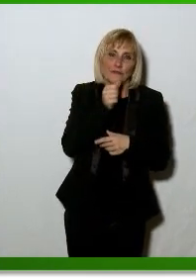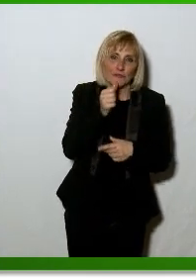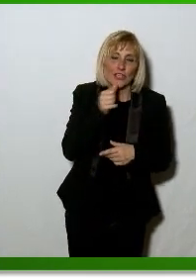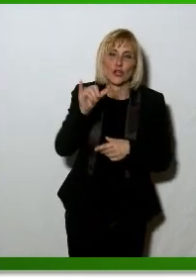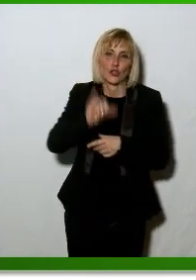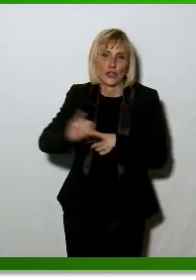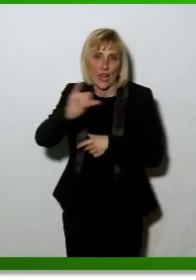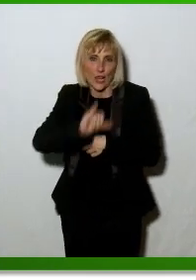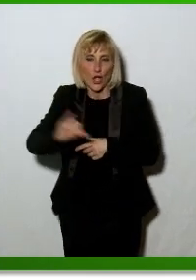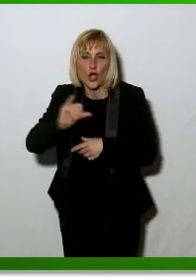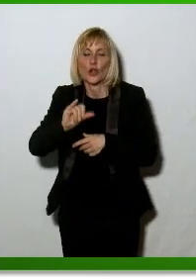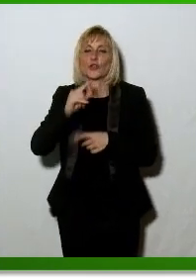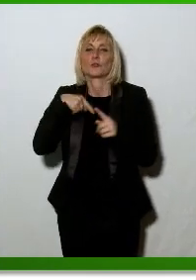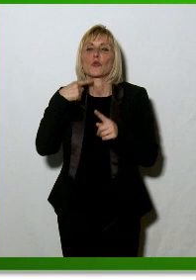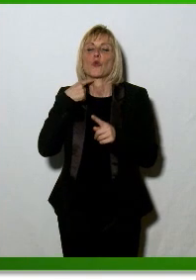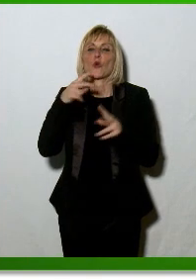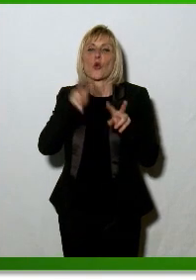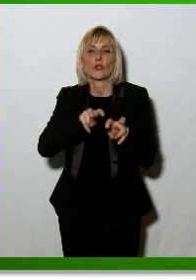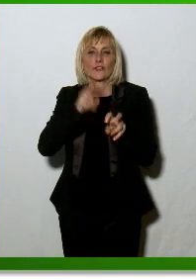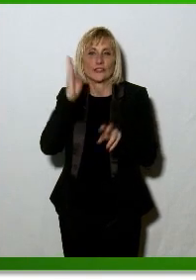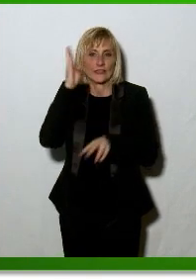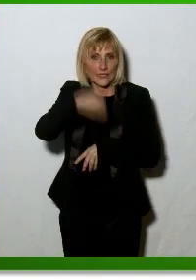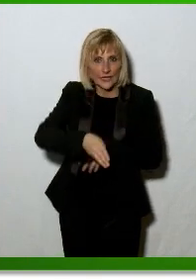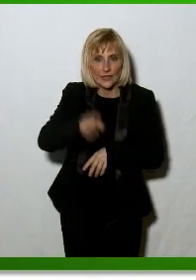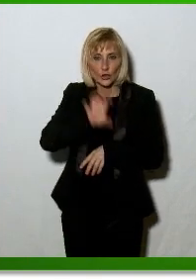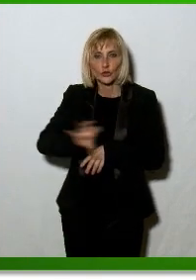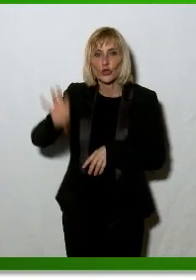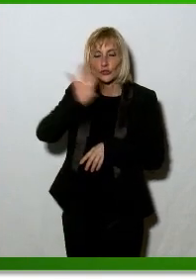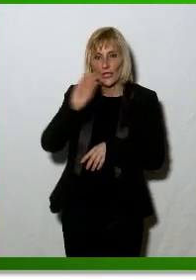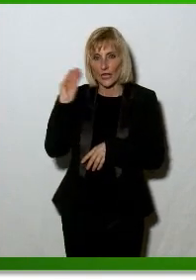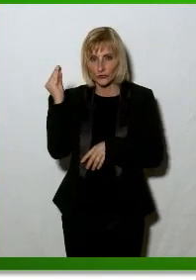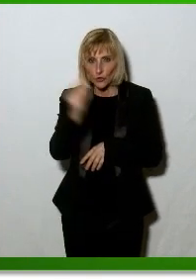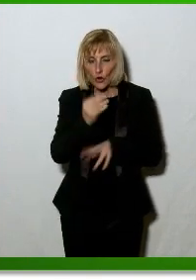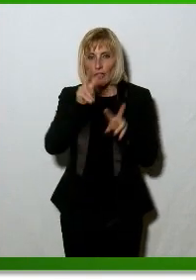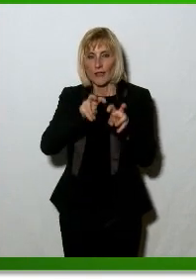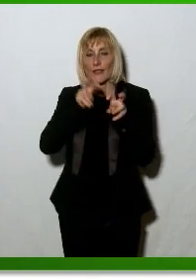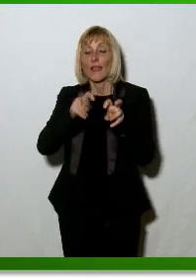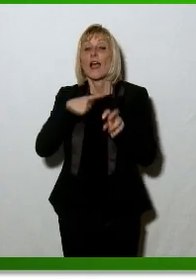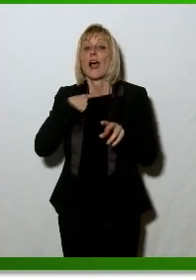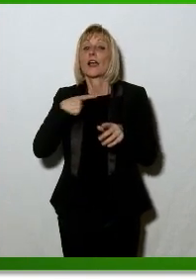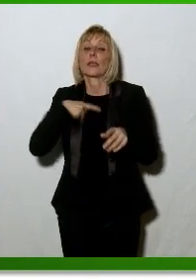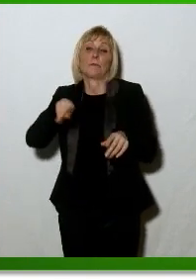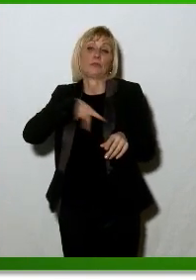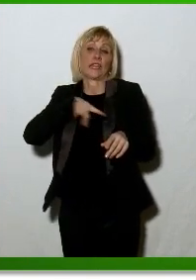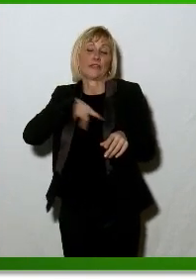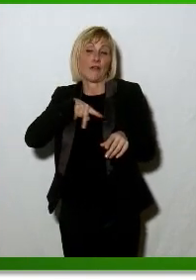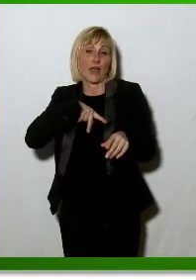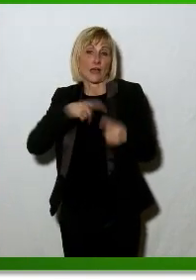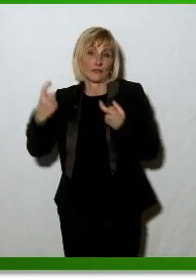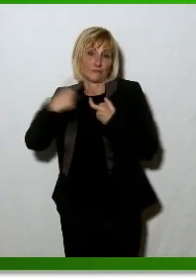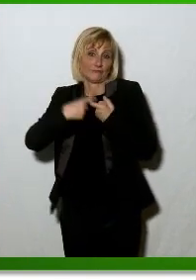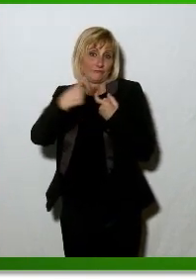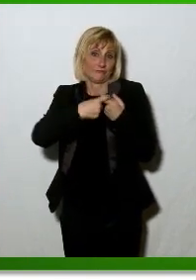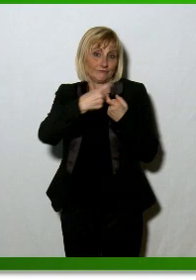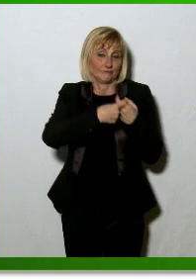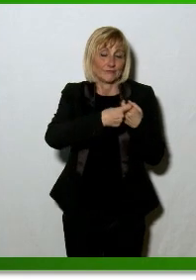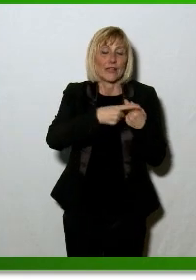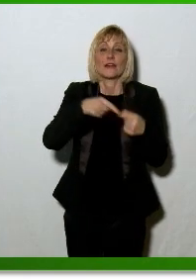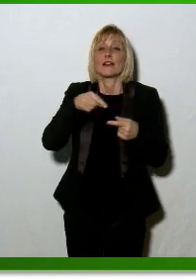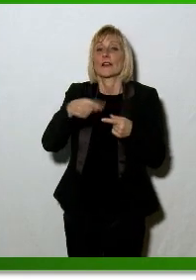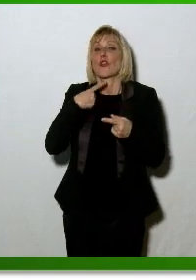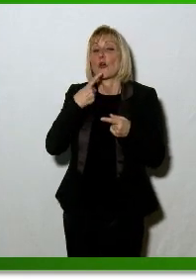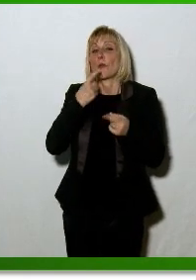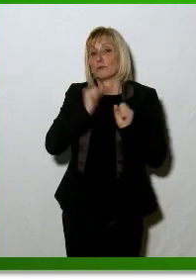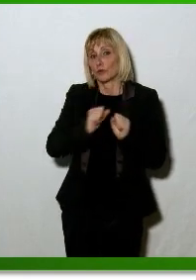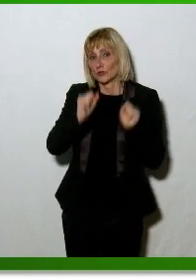a ciretti Toscana giovani e Conf agricoltura e a tutti quei partner anche privati che hanno che hanno